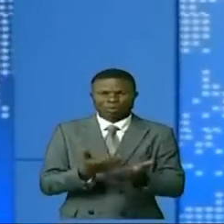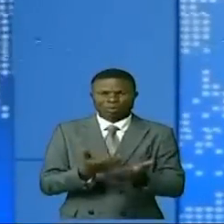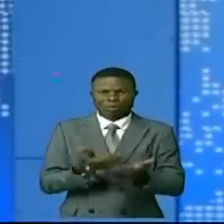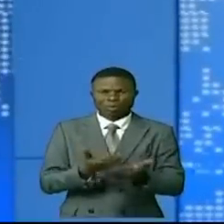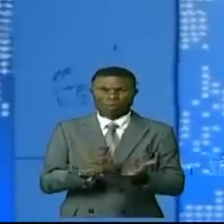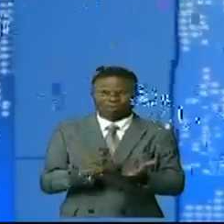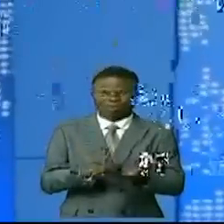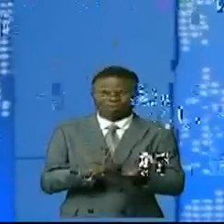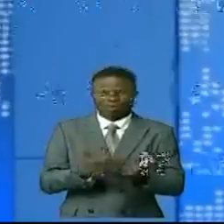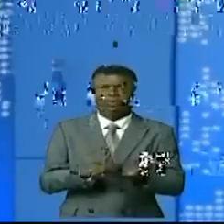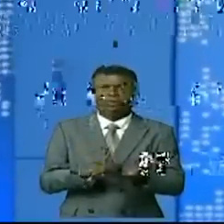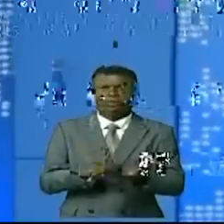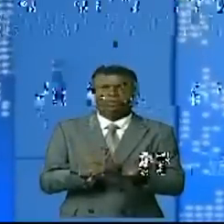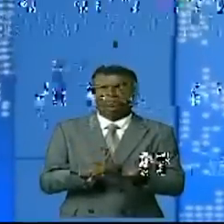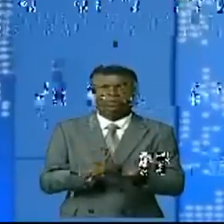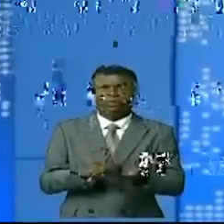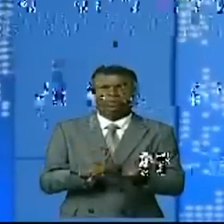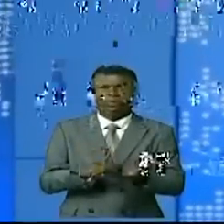sécuriser